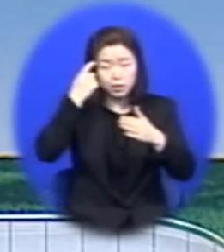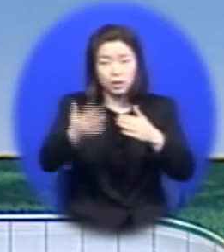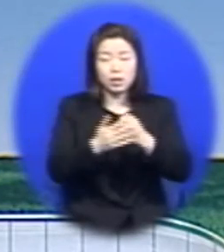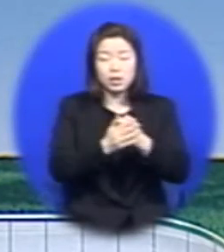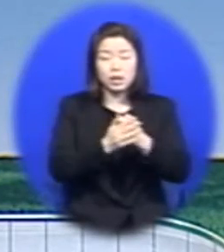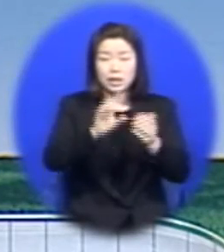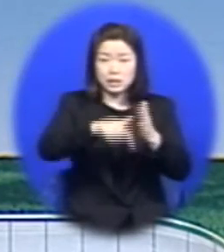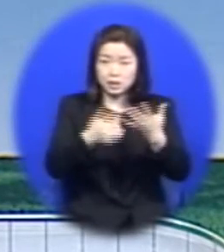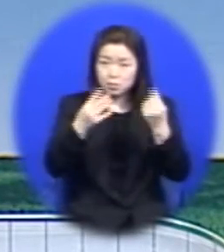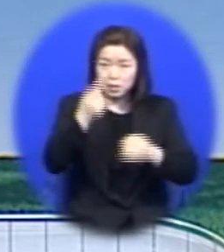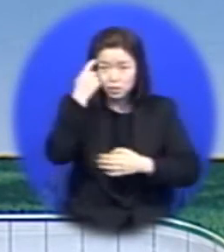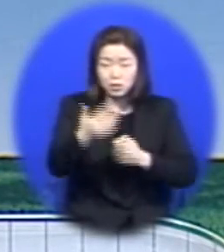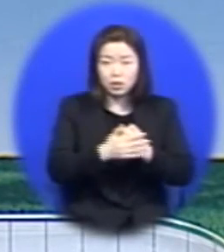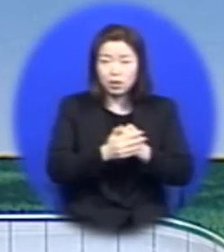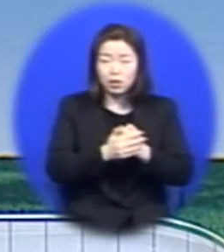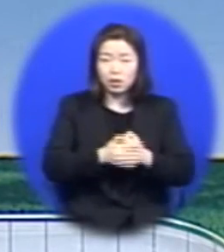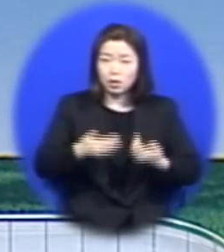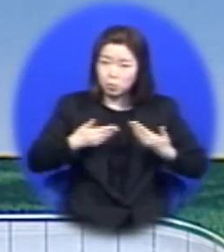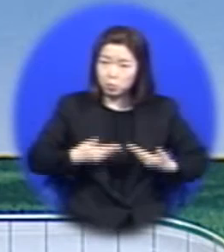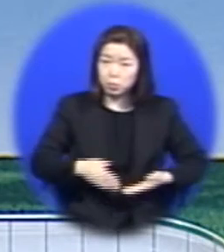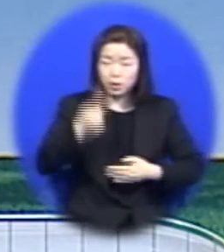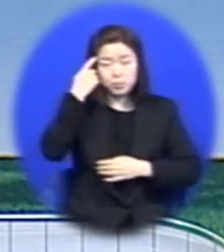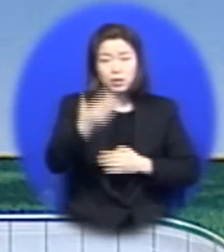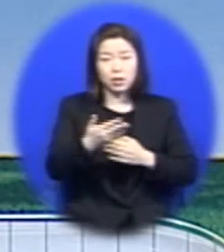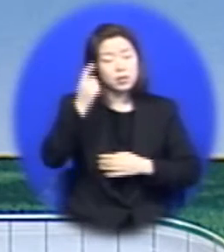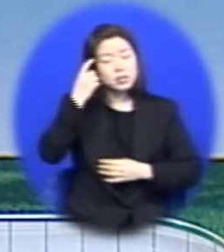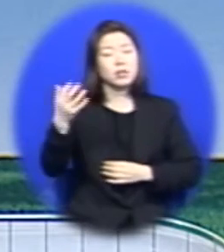그렇게 한가합니까? 이렇게 여겨질 만한 일이에요.